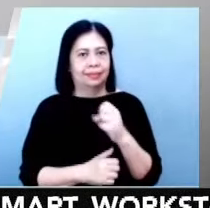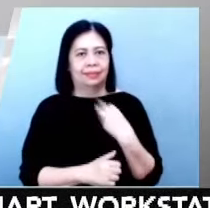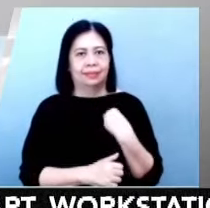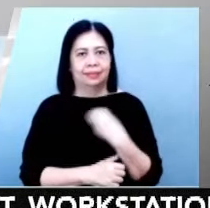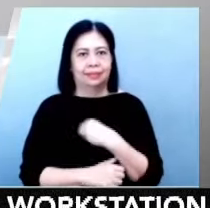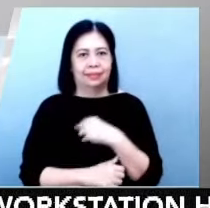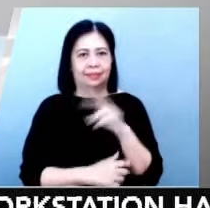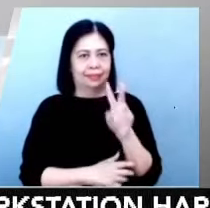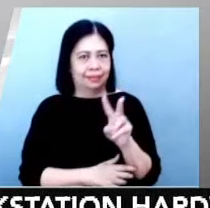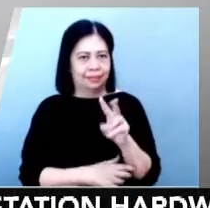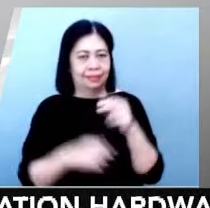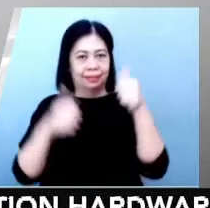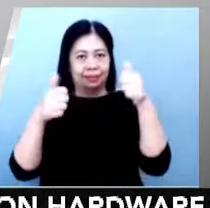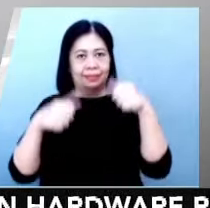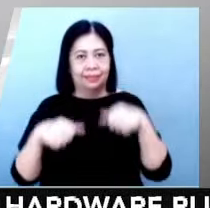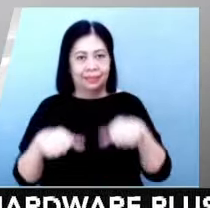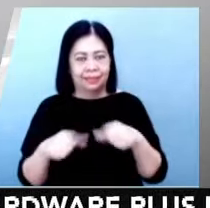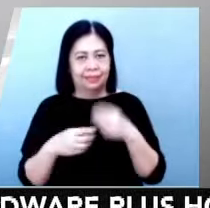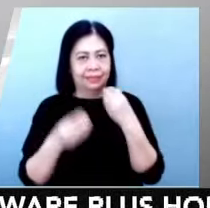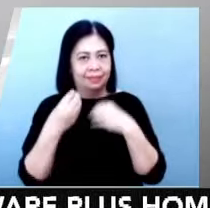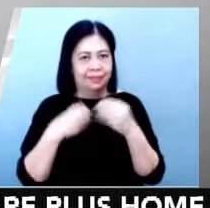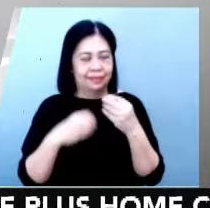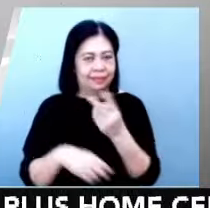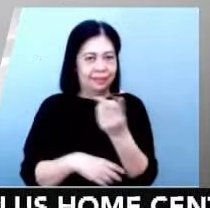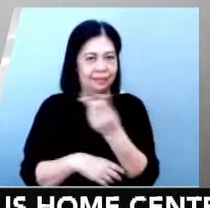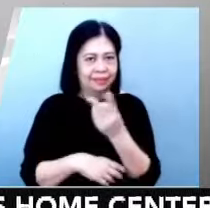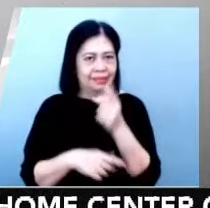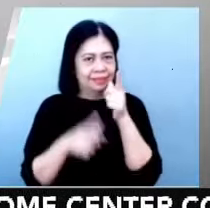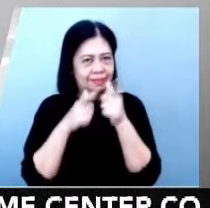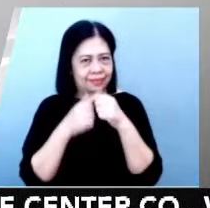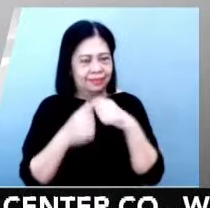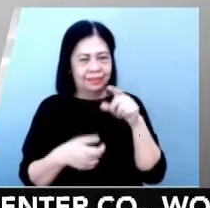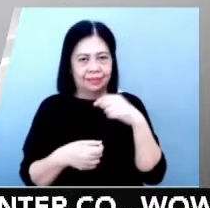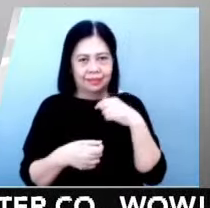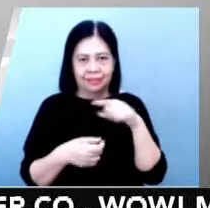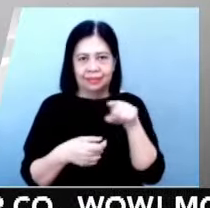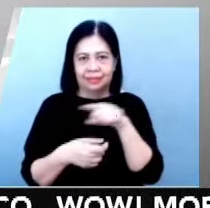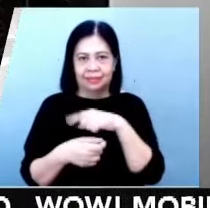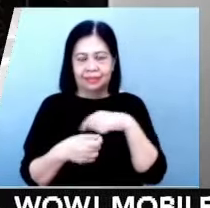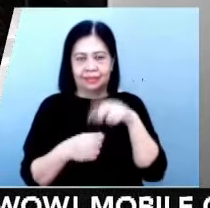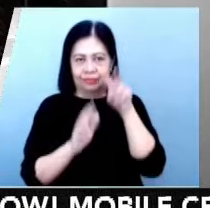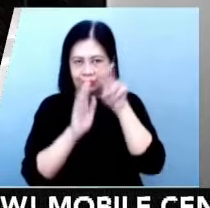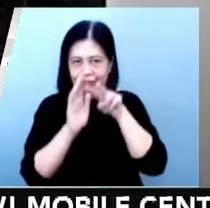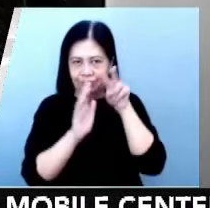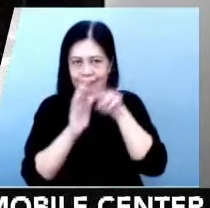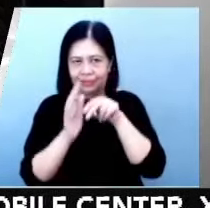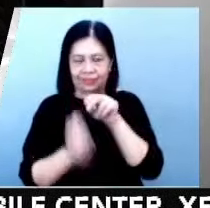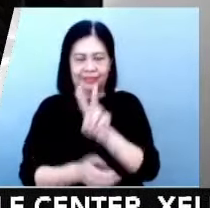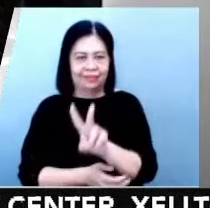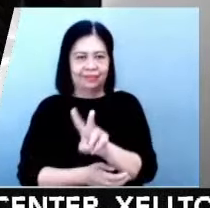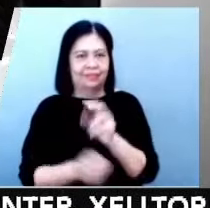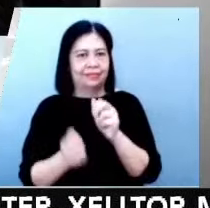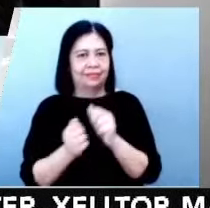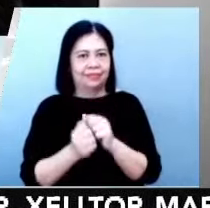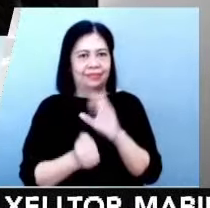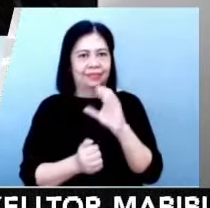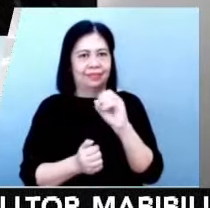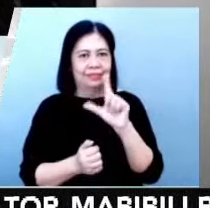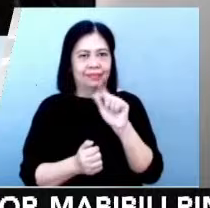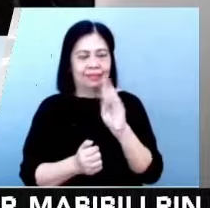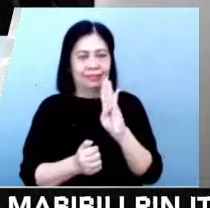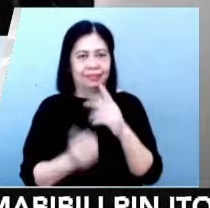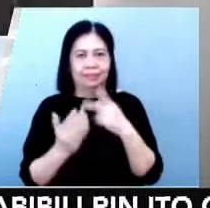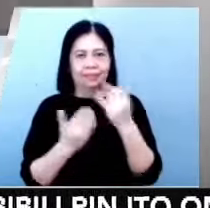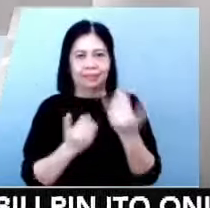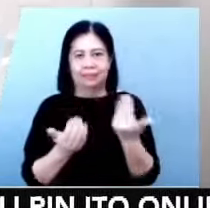Sa poster, nagdi-dinner ang dalawa. Tila kinukuna naman ni IU ng video si V. Isa ang collab project na ito sa mga huling proyekto